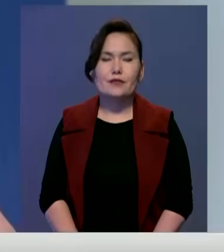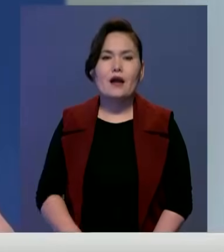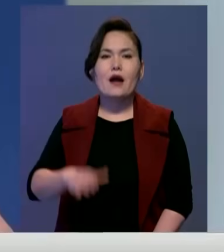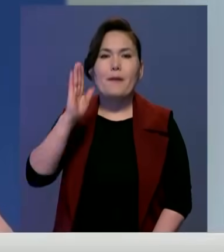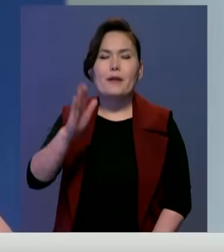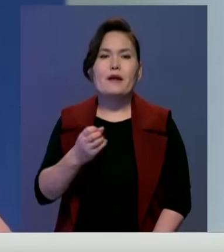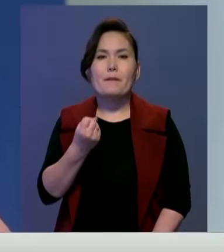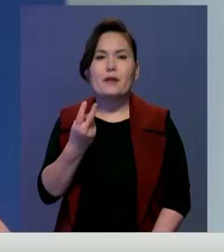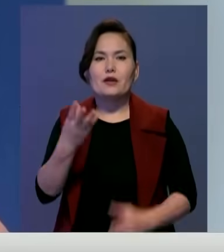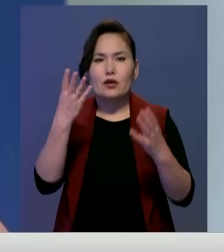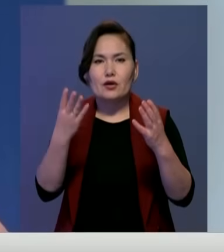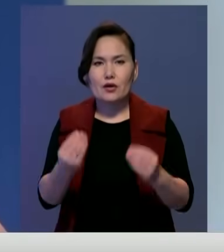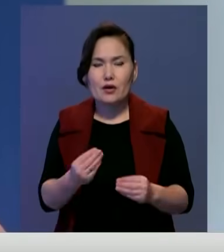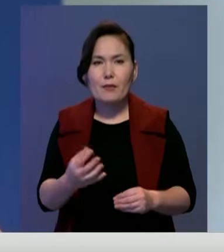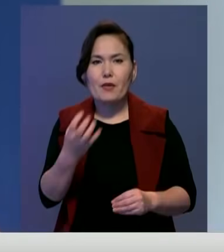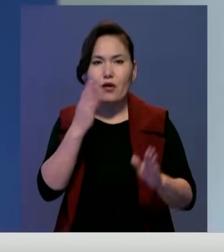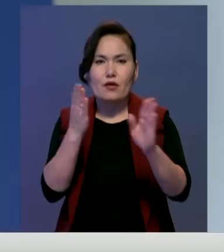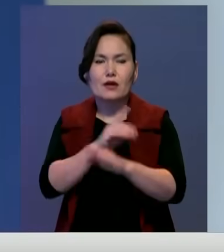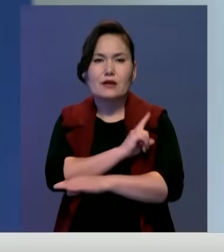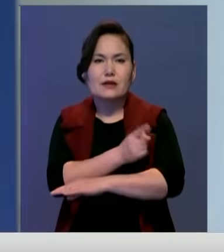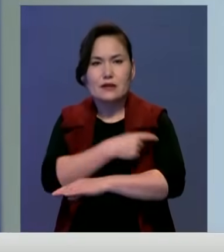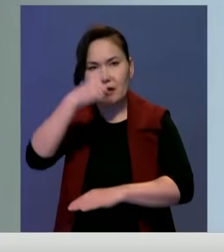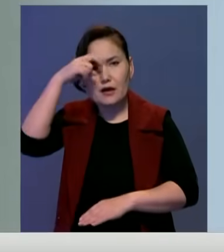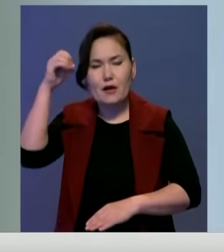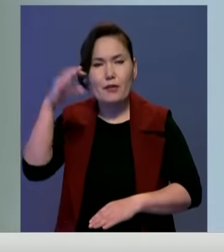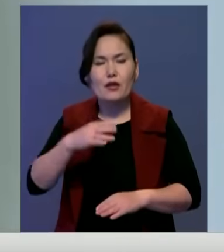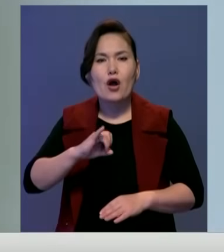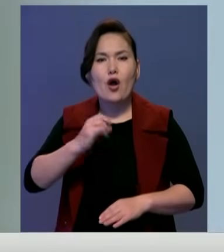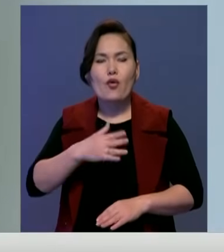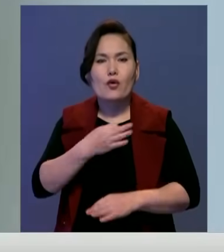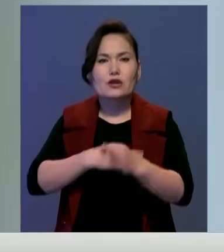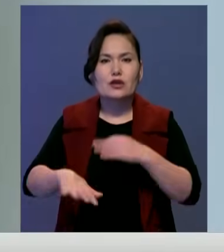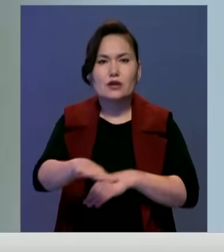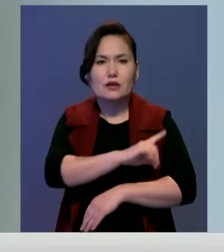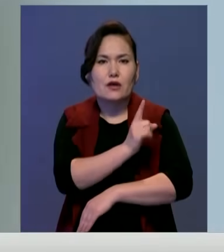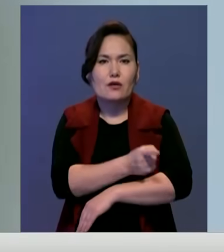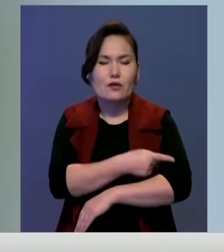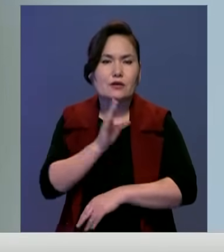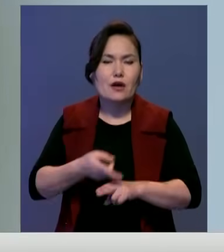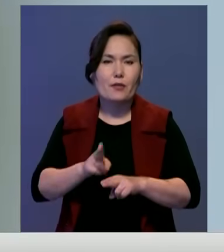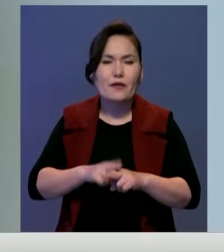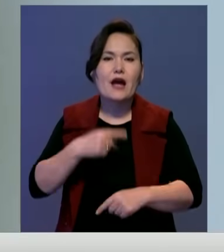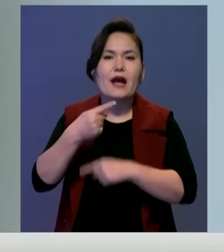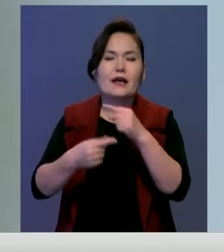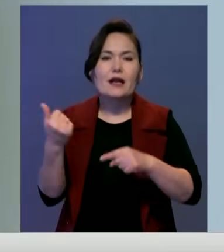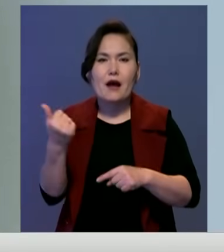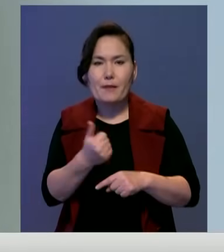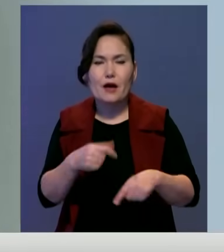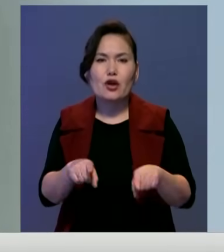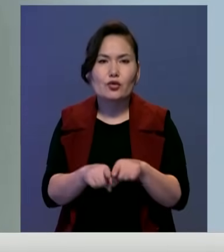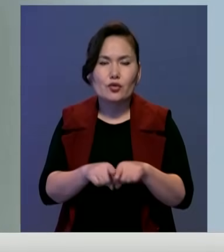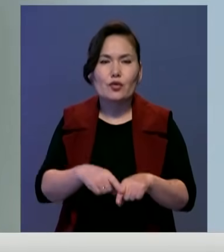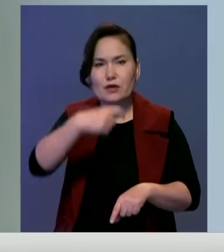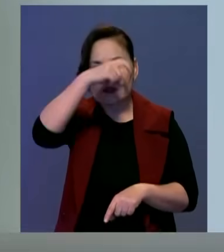Алдағы бірнеше күнде ауа райы қатты ыстық болады. Әсіресе аптап елдің оңтүстік шығысында күшейеді. Ыстықтың беті келесі аптаның сейсенбісіне қарай